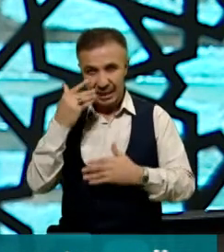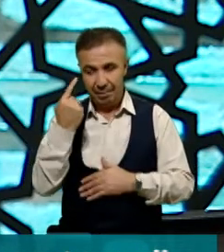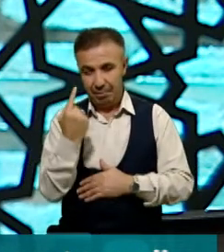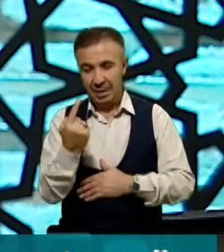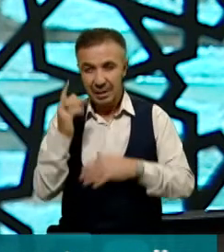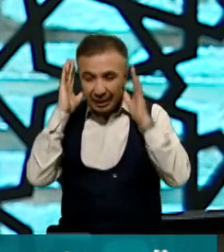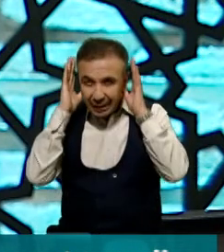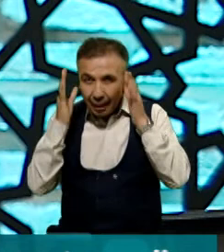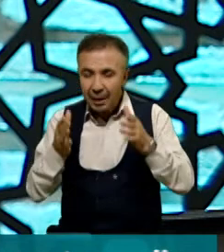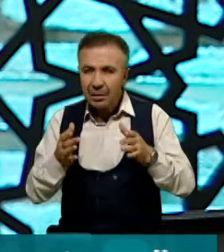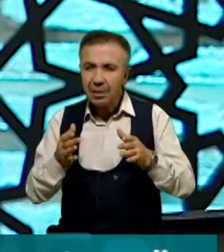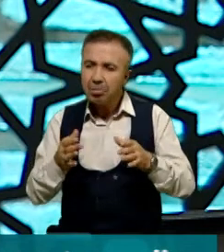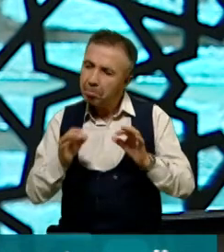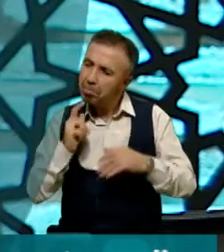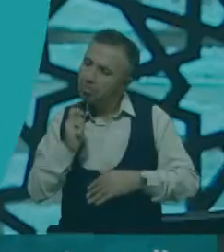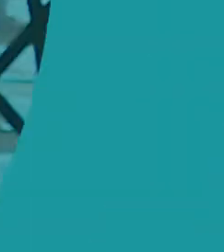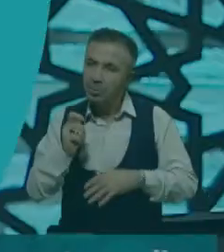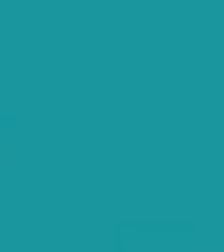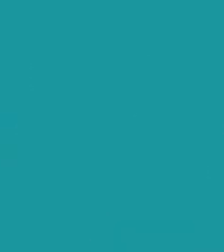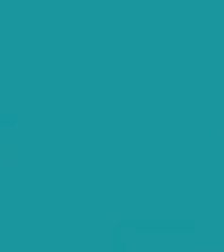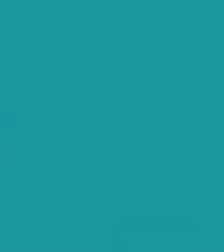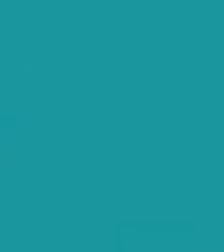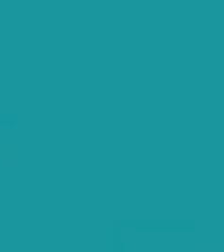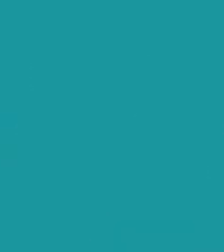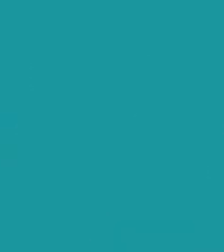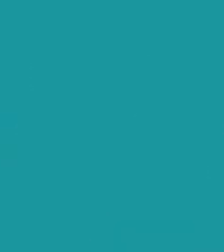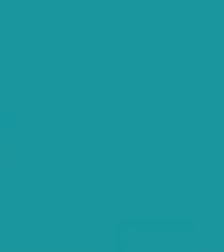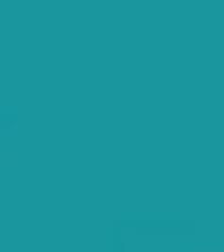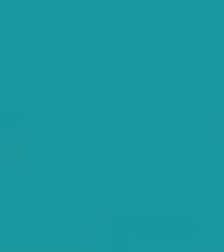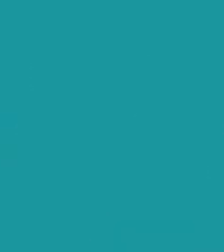yolum yok illa kılacağız Rabbim kılanlardan eylesin inşallah